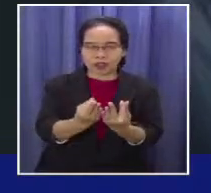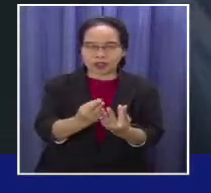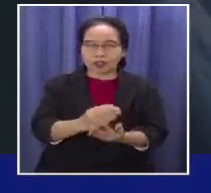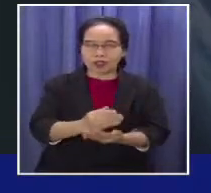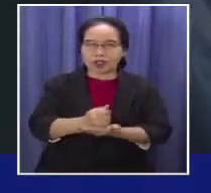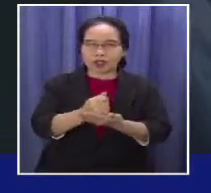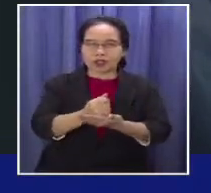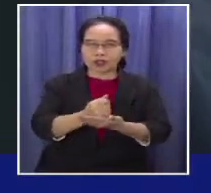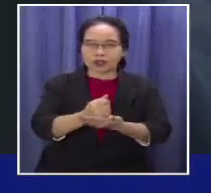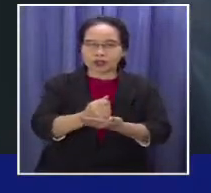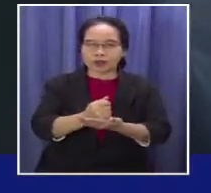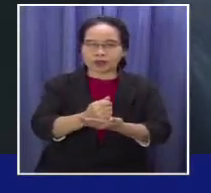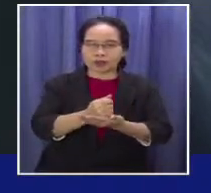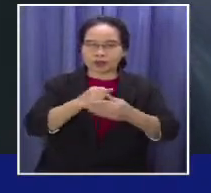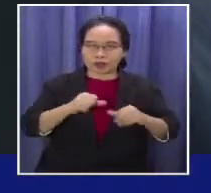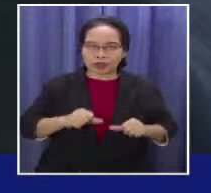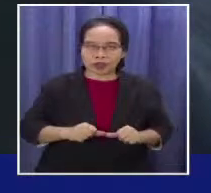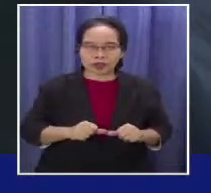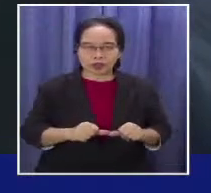ama yɛtie wo nsɛm